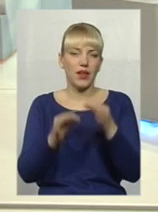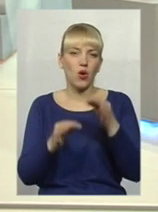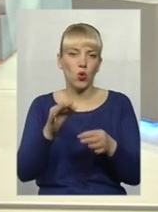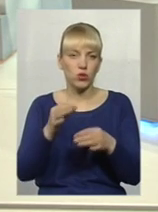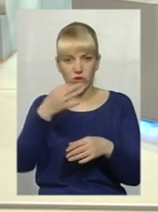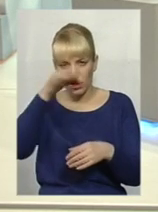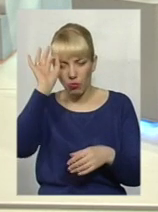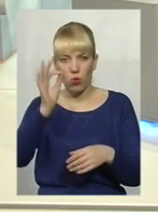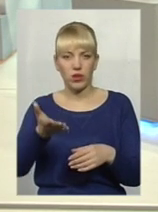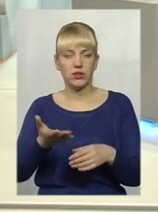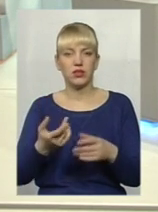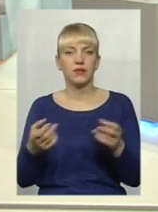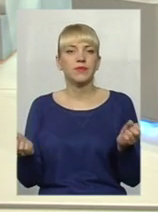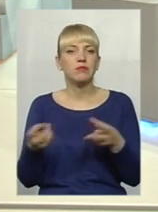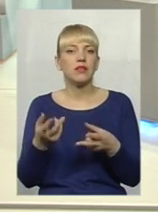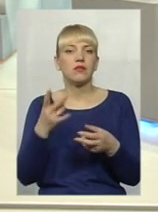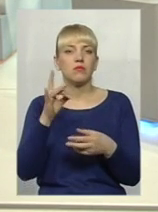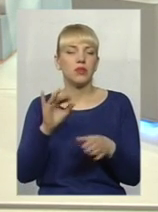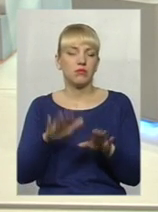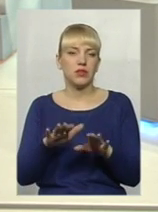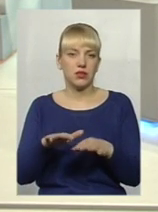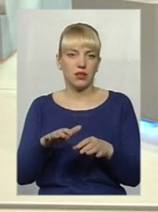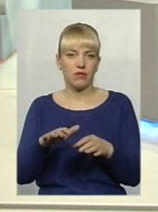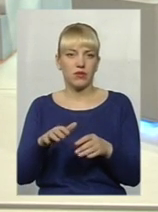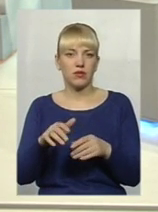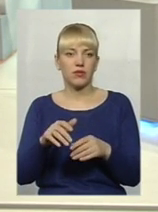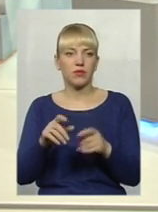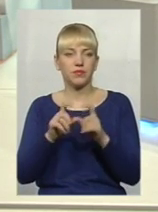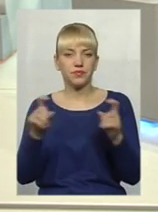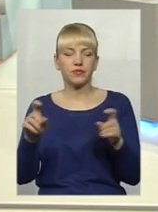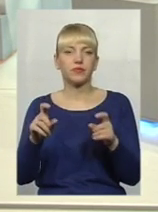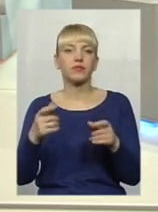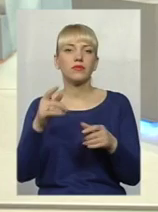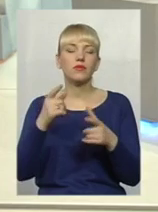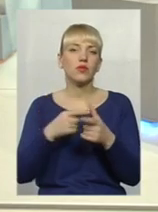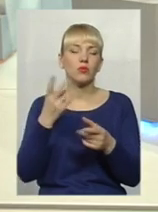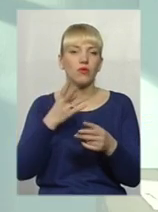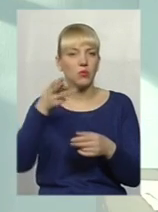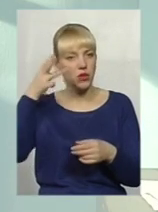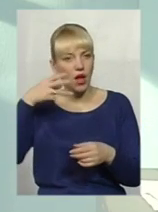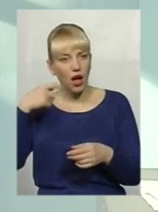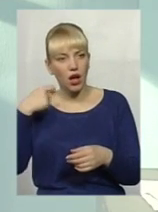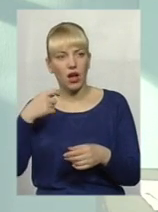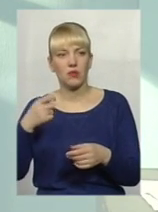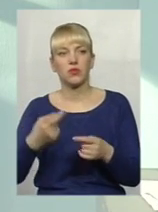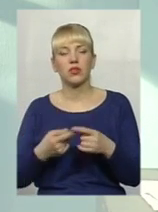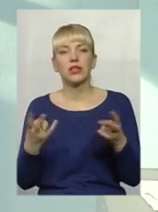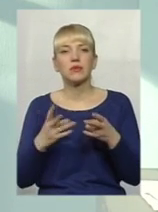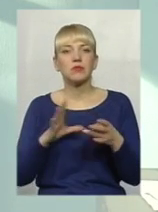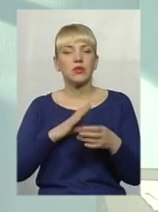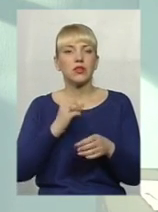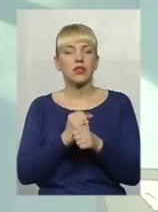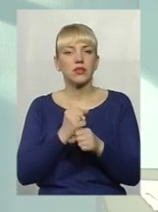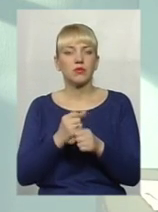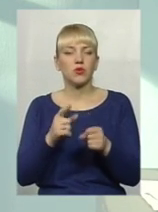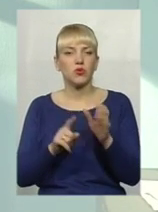поліція в органах місцевого самоврядування, або мають стояти камери, щоб наших людей. Тобто дійсно має заробити система